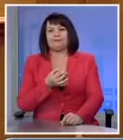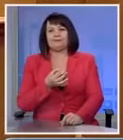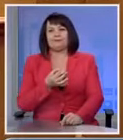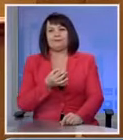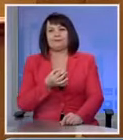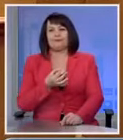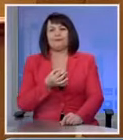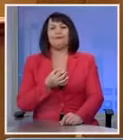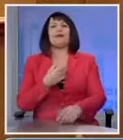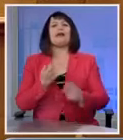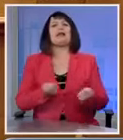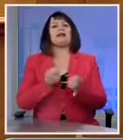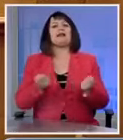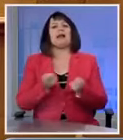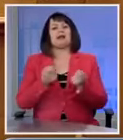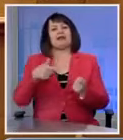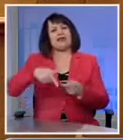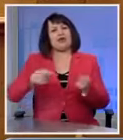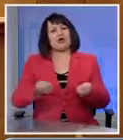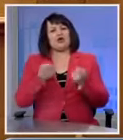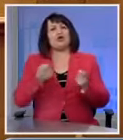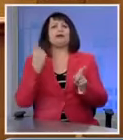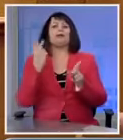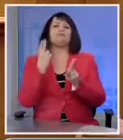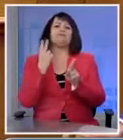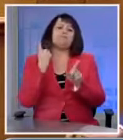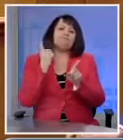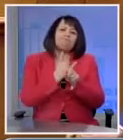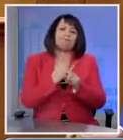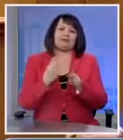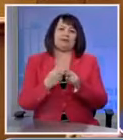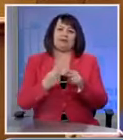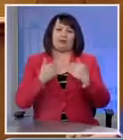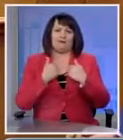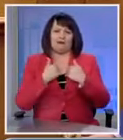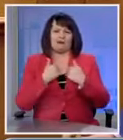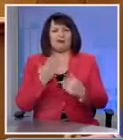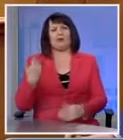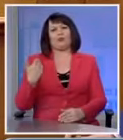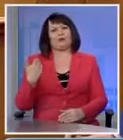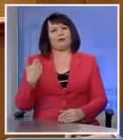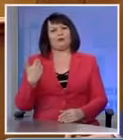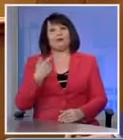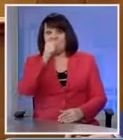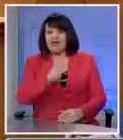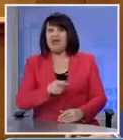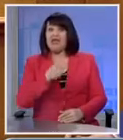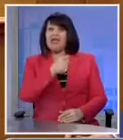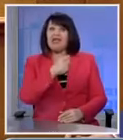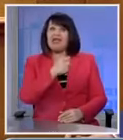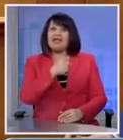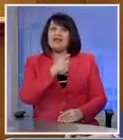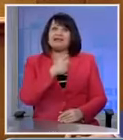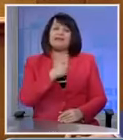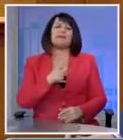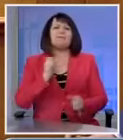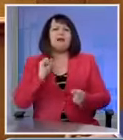σε κάποια γεγονότα τα οποία για μένα έχουν ιδιαίτερη σημασία. Διότι το τελευταίο διάστημα έχετε σχεδόν πέσει ηρωικά